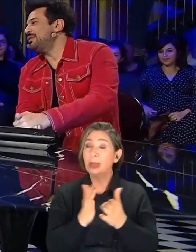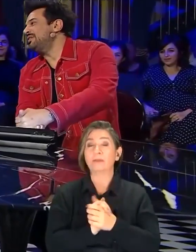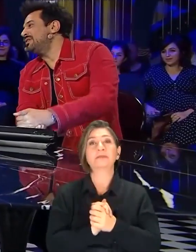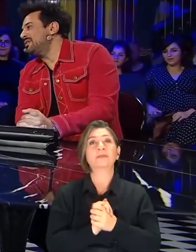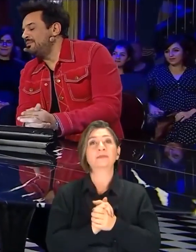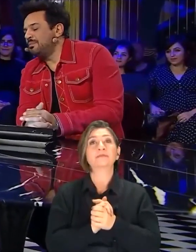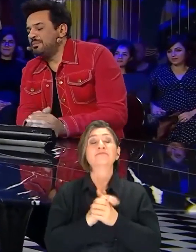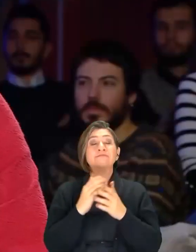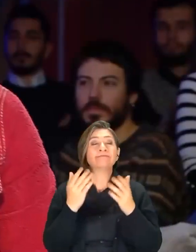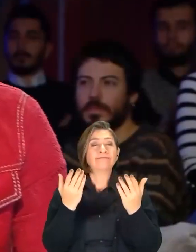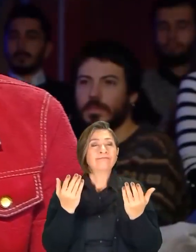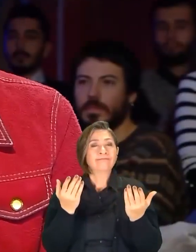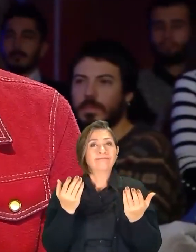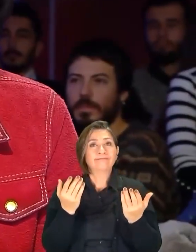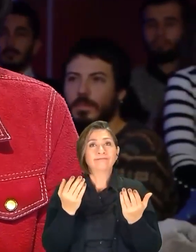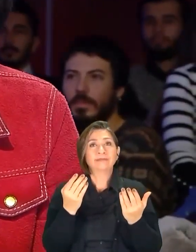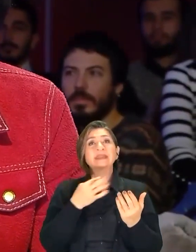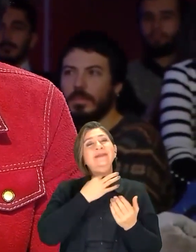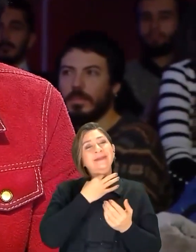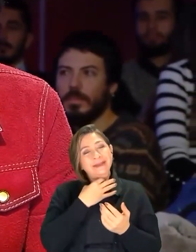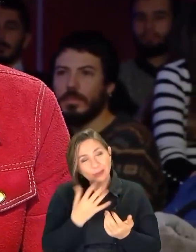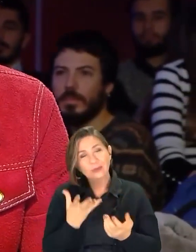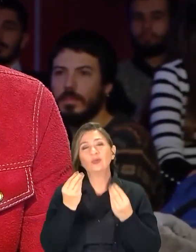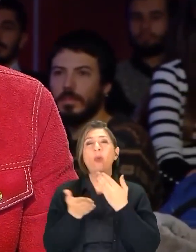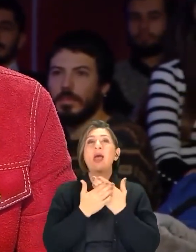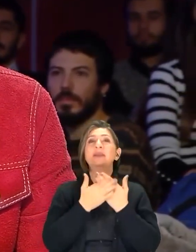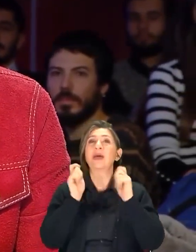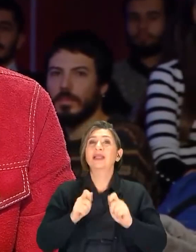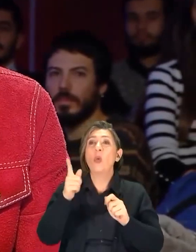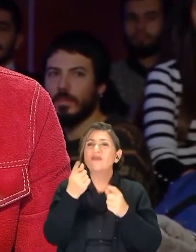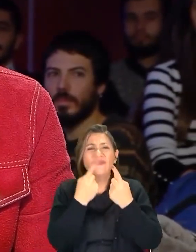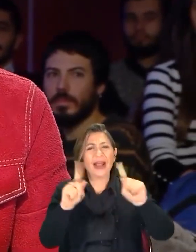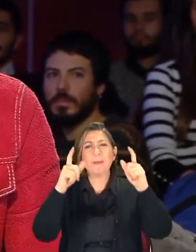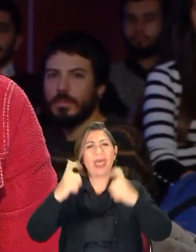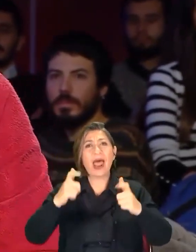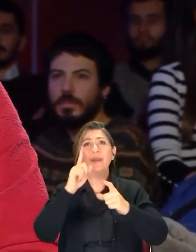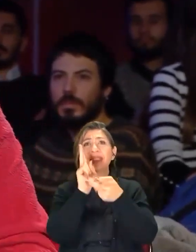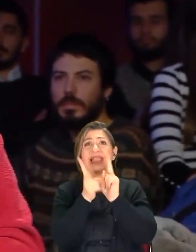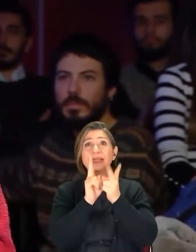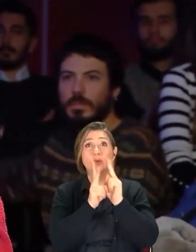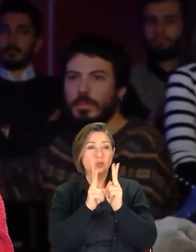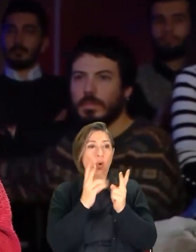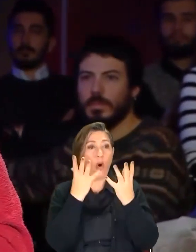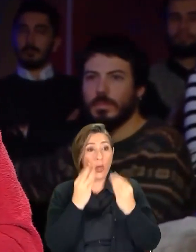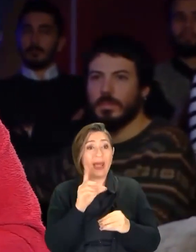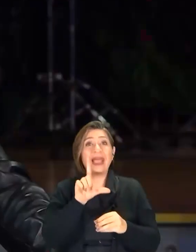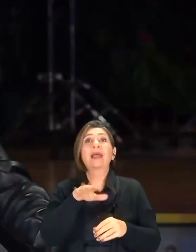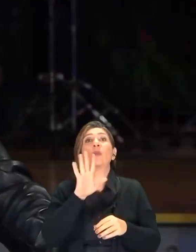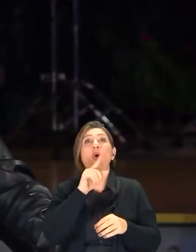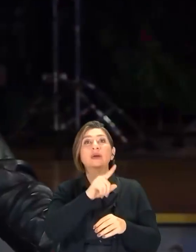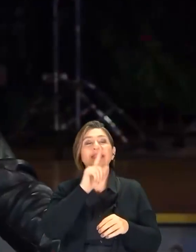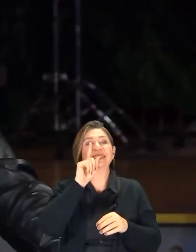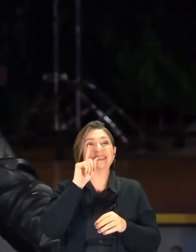oldu Eee Sağ olsunlar Çok yardım ettiler orası başka bir mecra Yani bir tiyatrocu olman gerekmiyor Orada